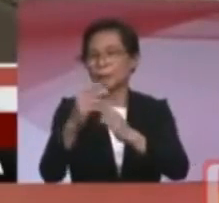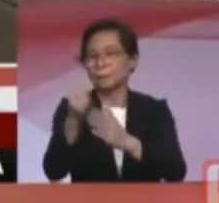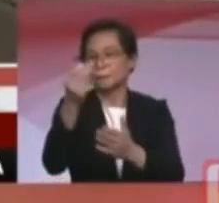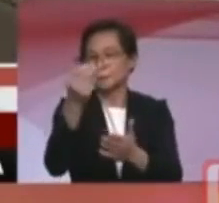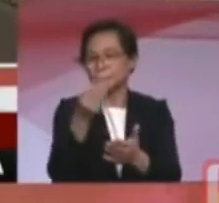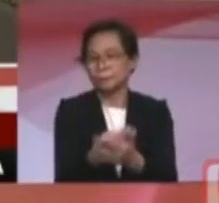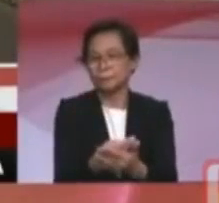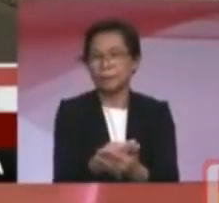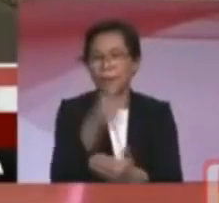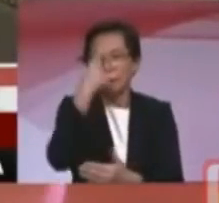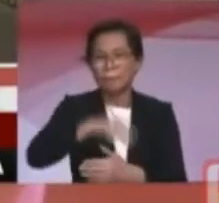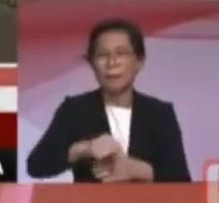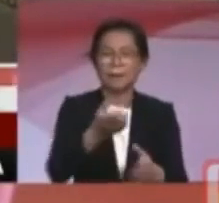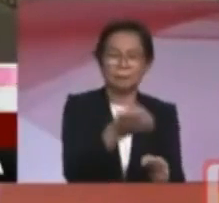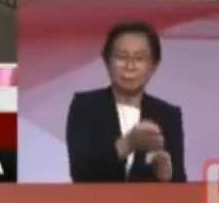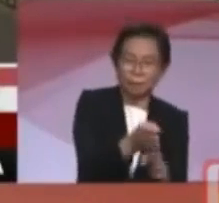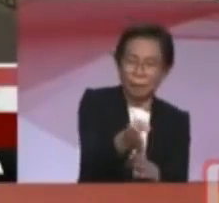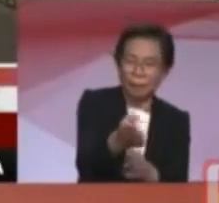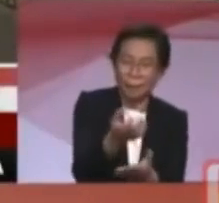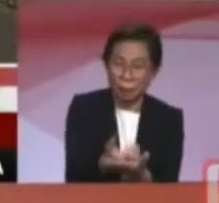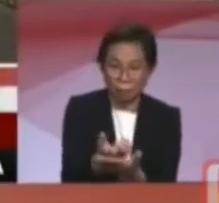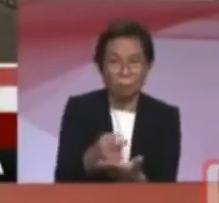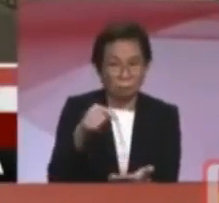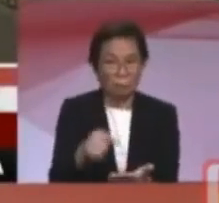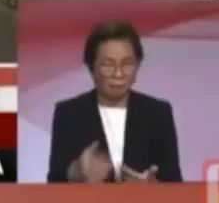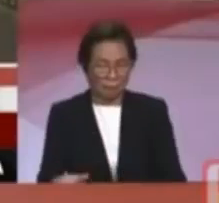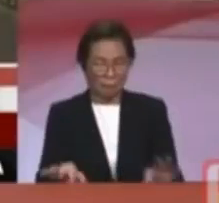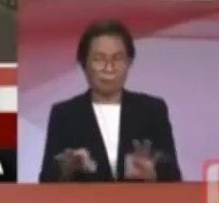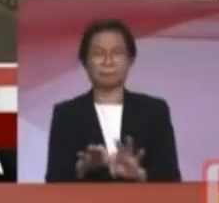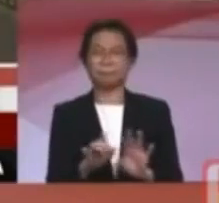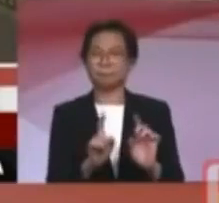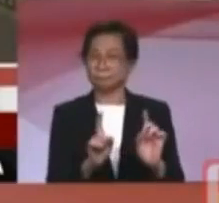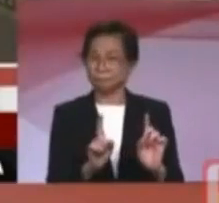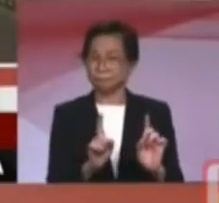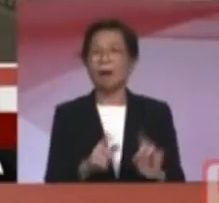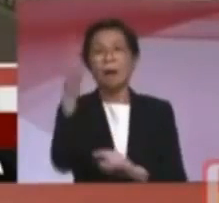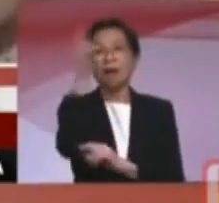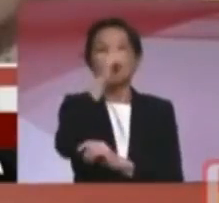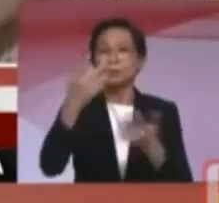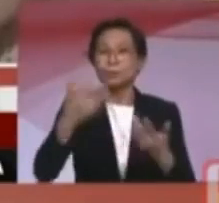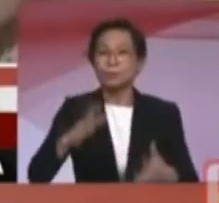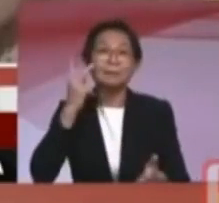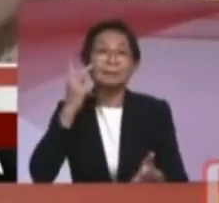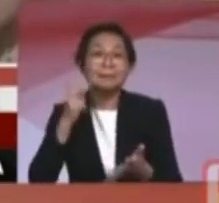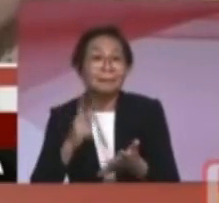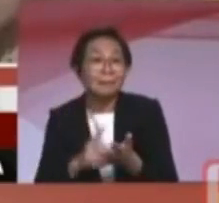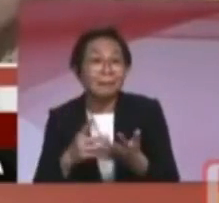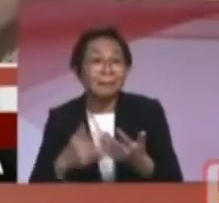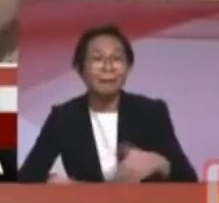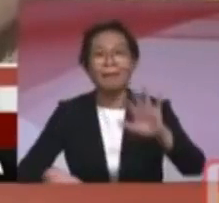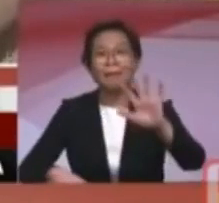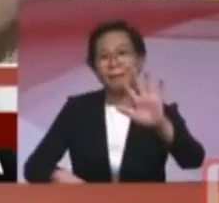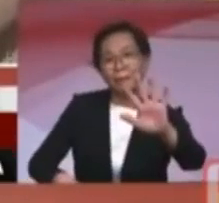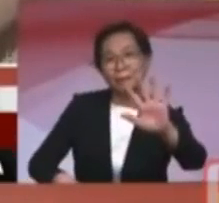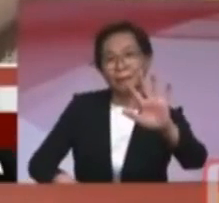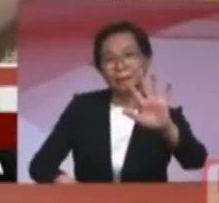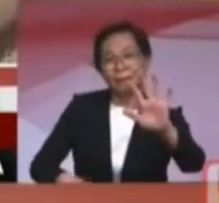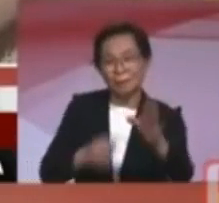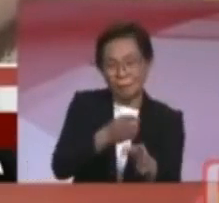hai bagi sektor ekonomi pulang ini penting Hai kerajaan telah mengenal pasti 5